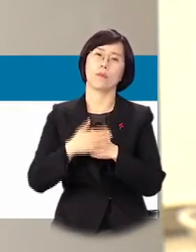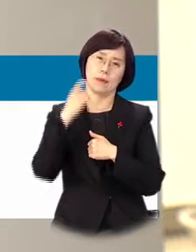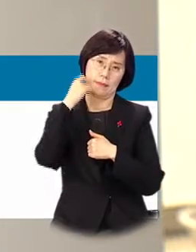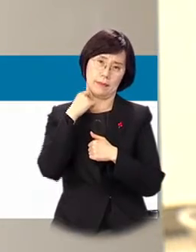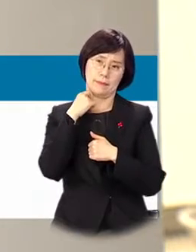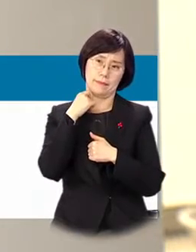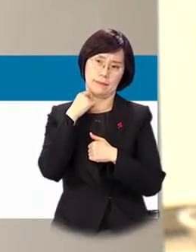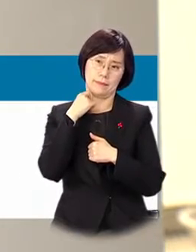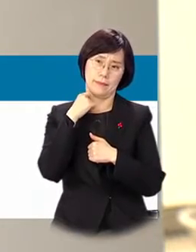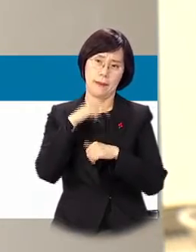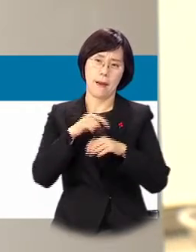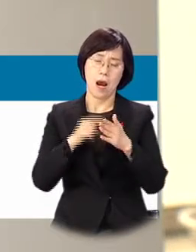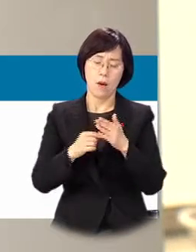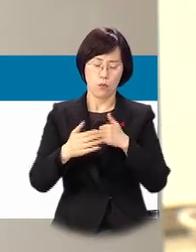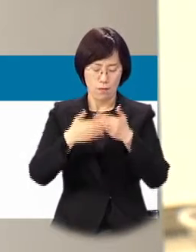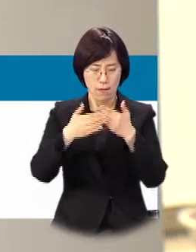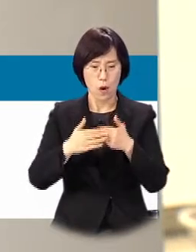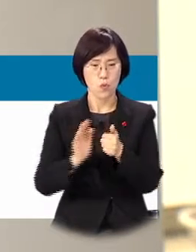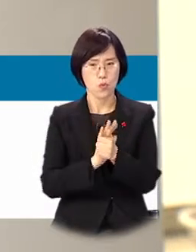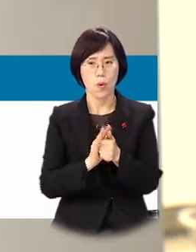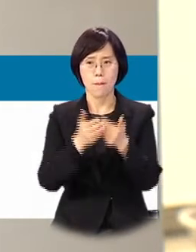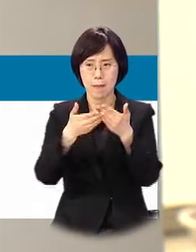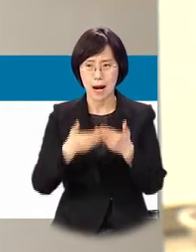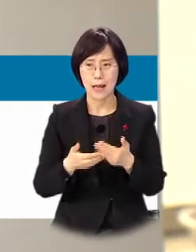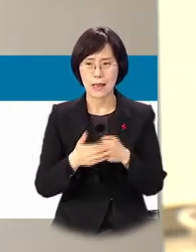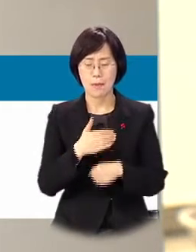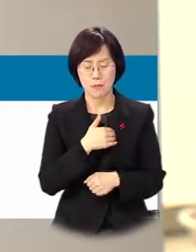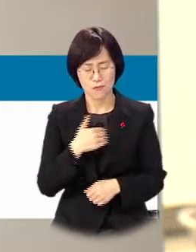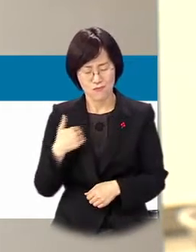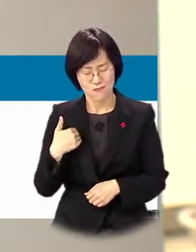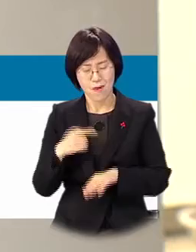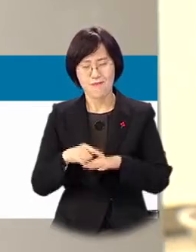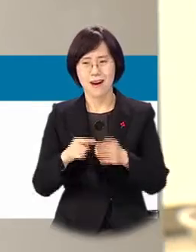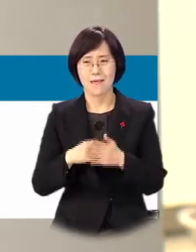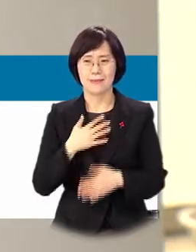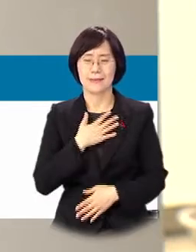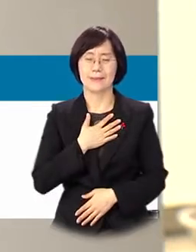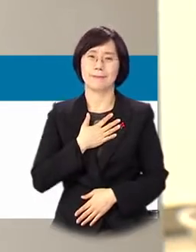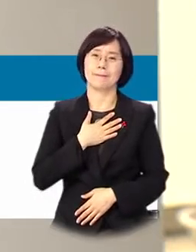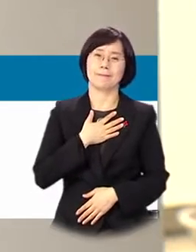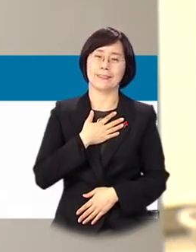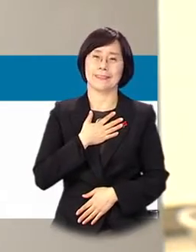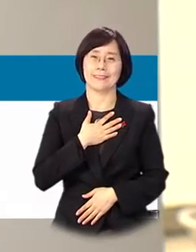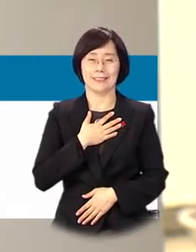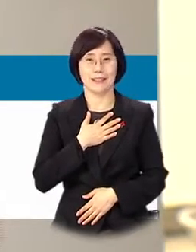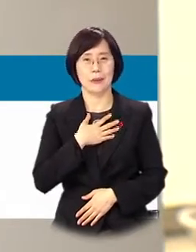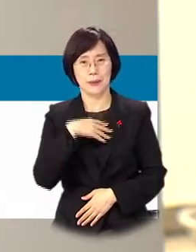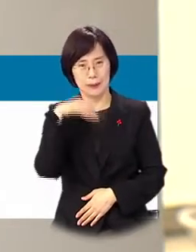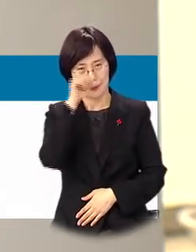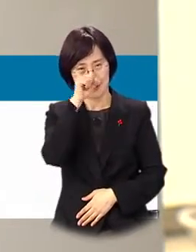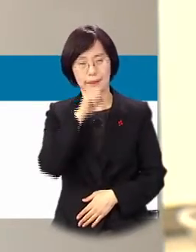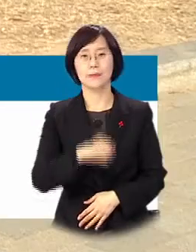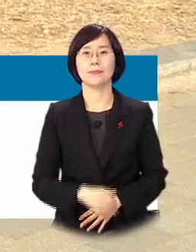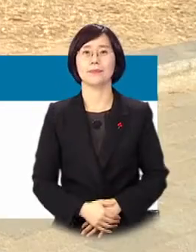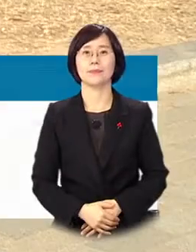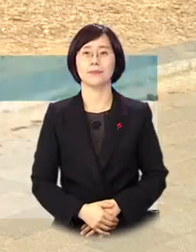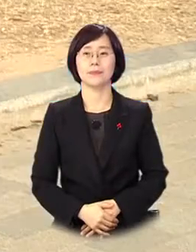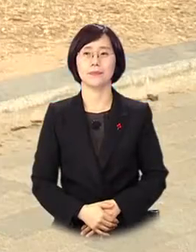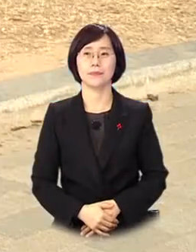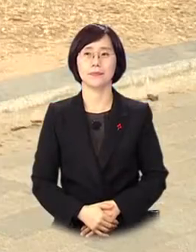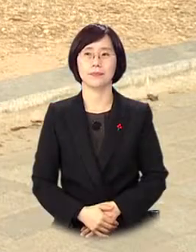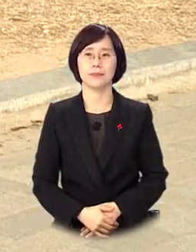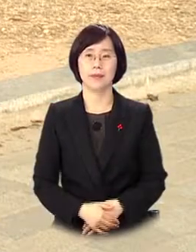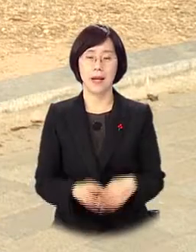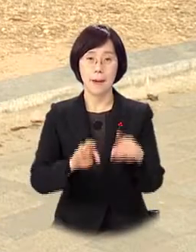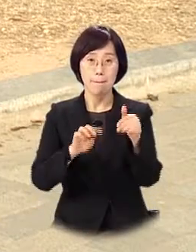옵니다. 마음적으로 위안을 받게 되고 뿌듯한 그런 마음이 힐링이 됩니다.